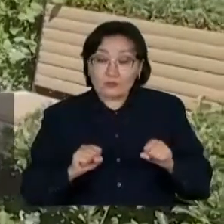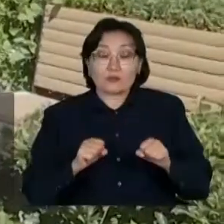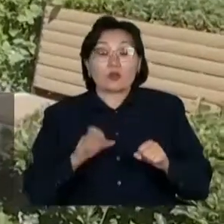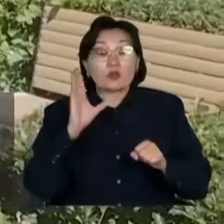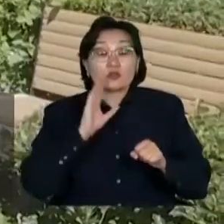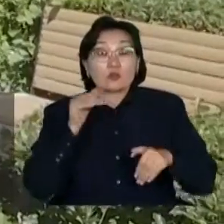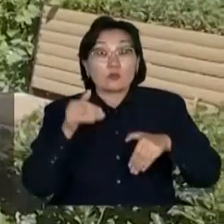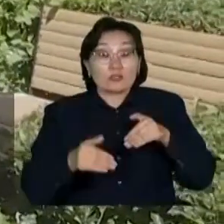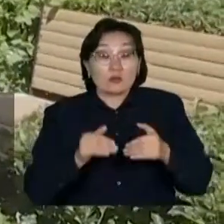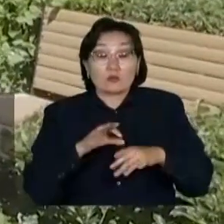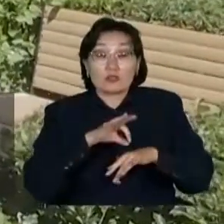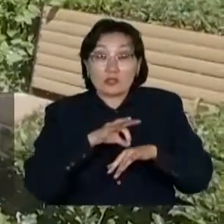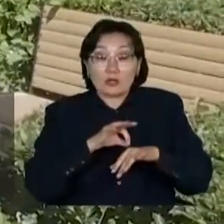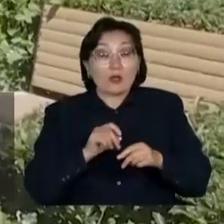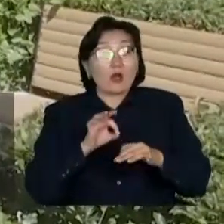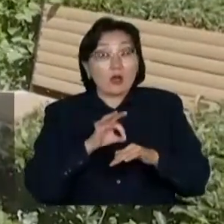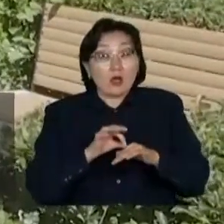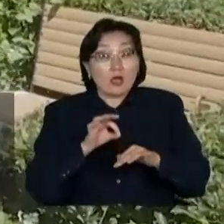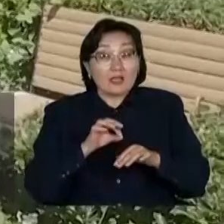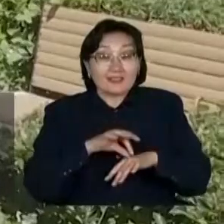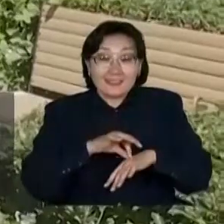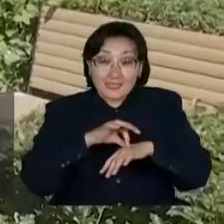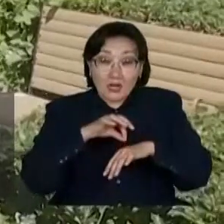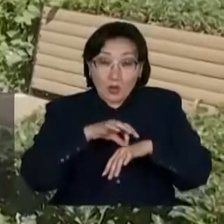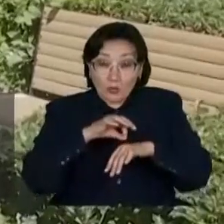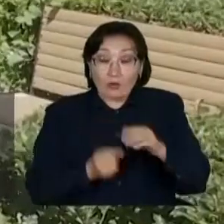түскен жағдайда жаңа тері ауруларына шалдығатыны, оның астында